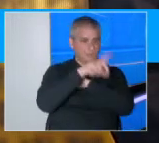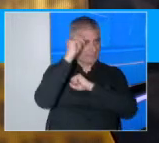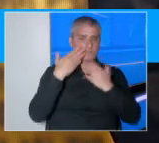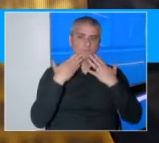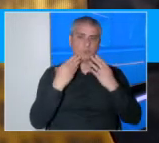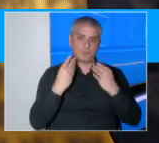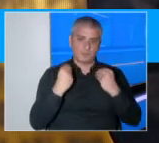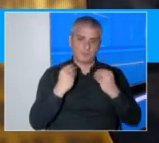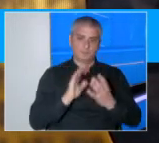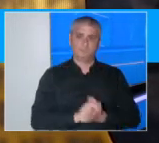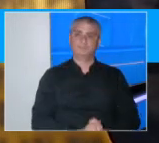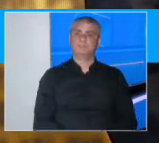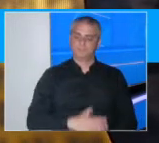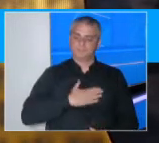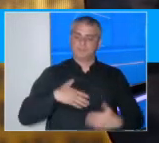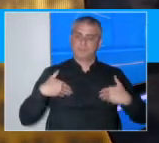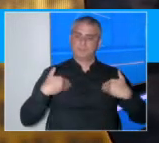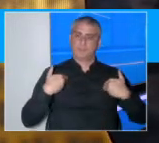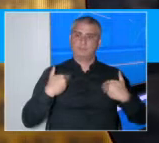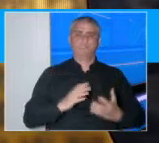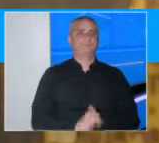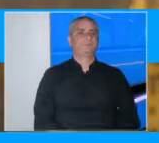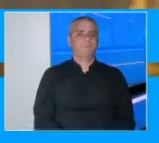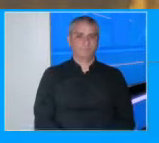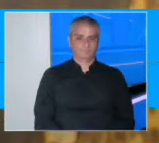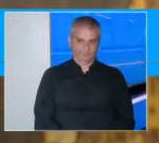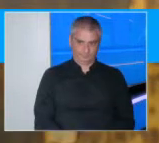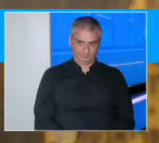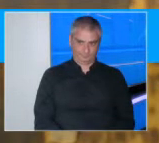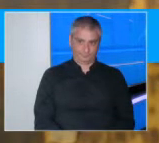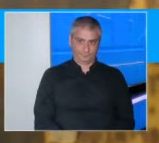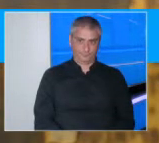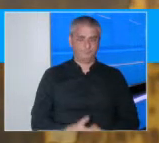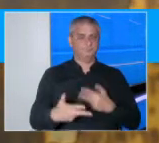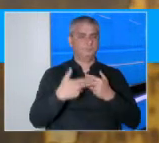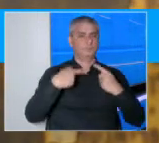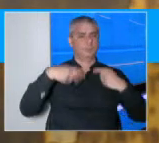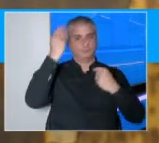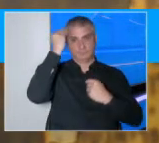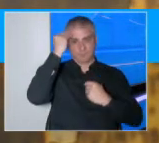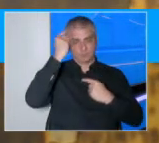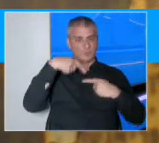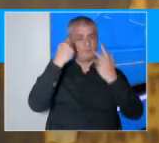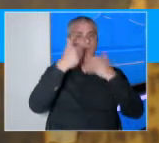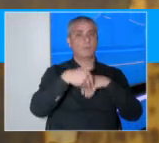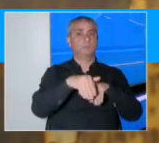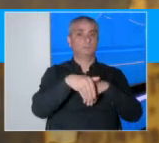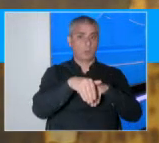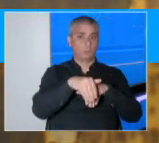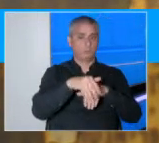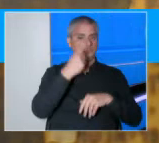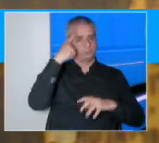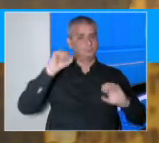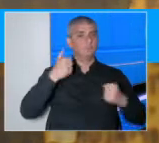רבה לך. חג שמח, תודה רבה. חג שמח. לקראת יום הזיכרון ויום העצמאות,